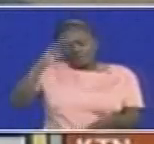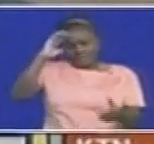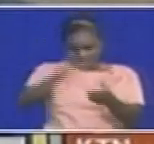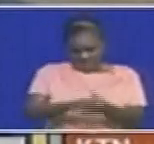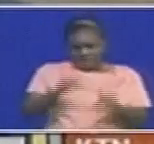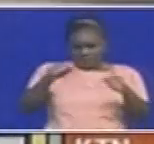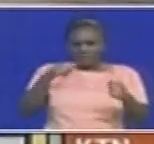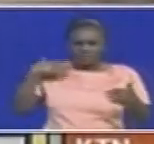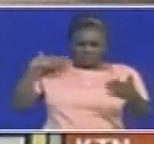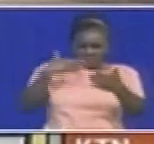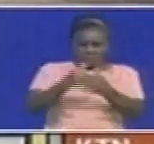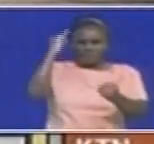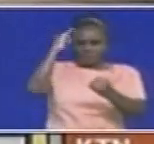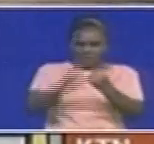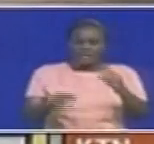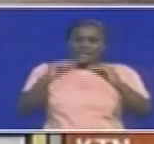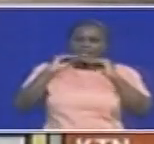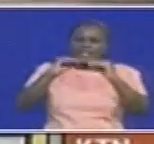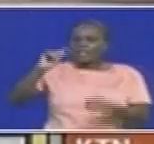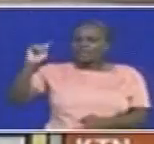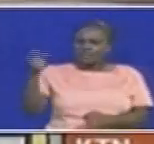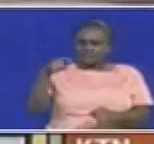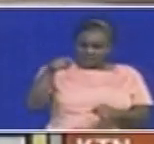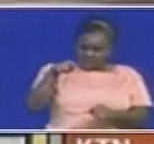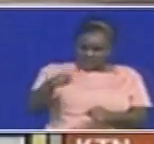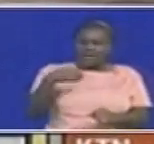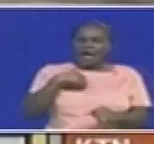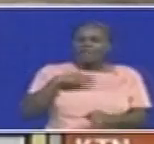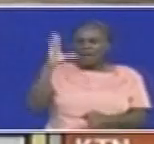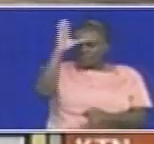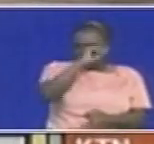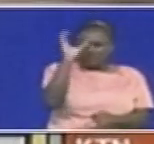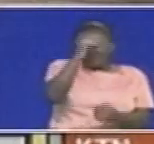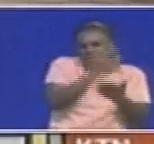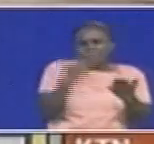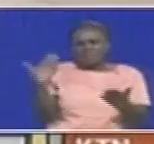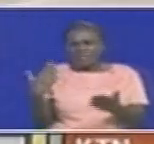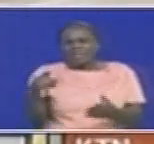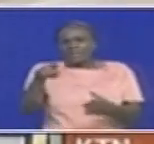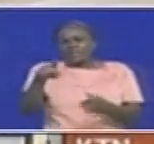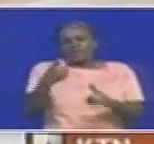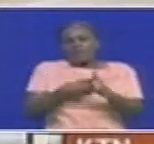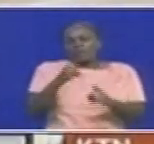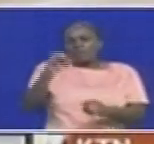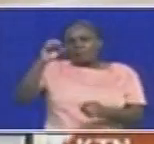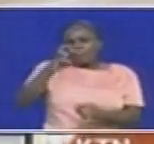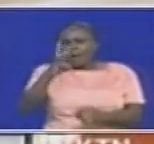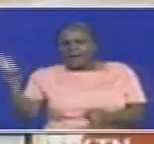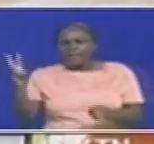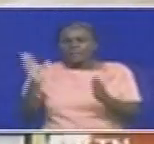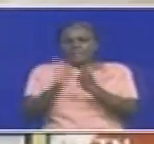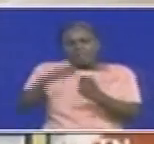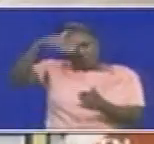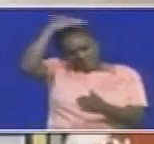nitafika finali. Kocha wa Kenya anasema japo pengo kati ya wachezaji kutoka magharibi, nchi za Afrika Kusini na nchi za Kiarabu